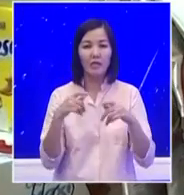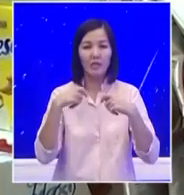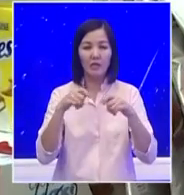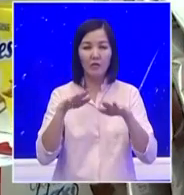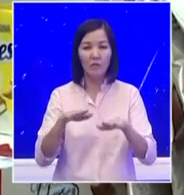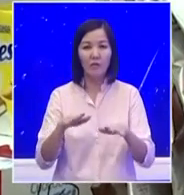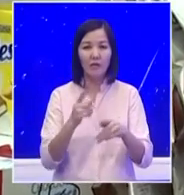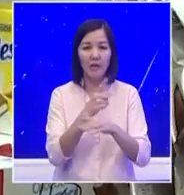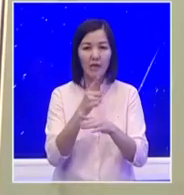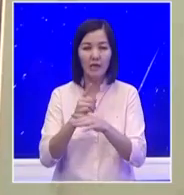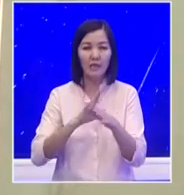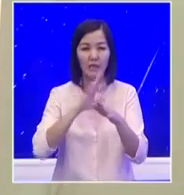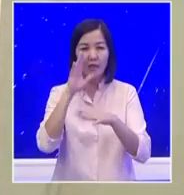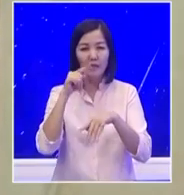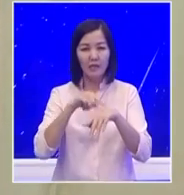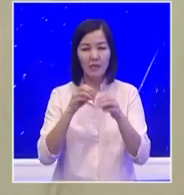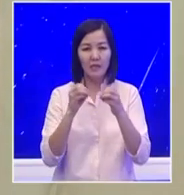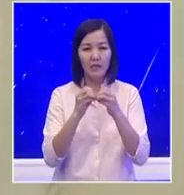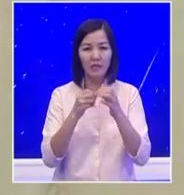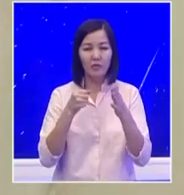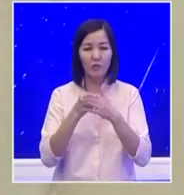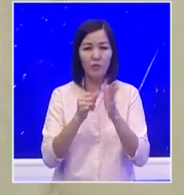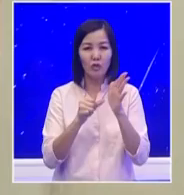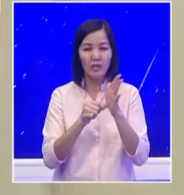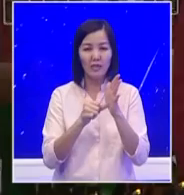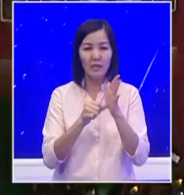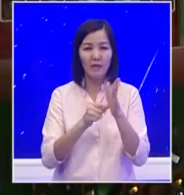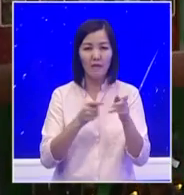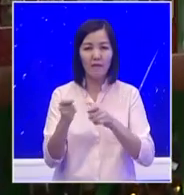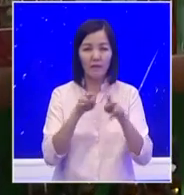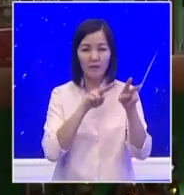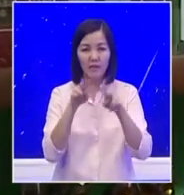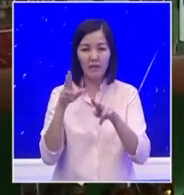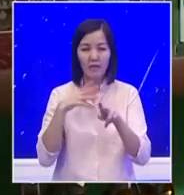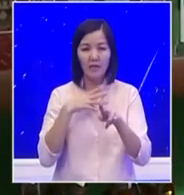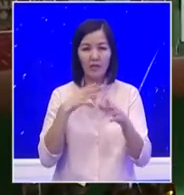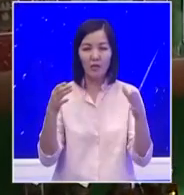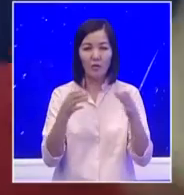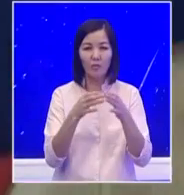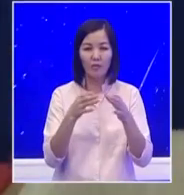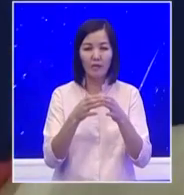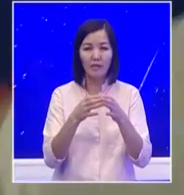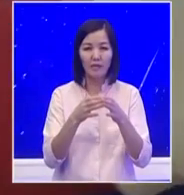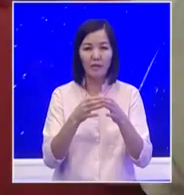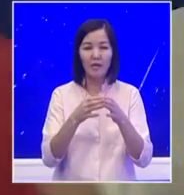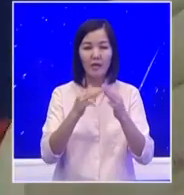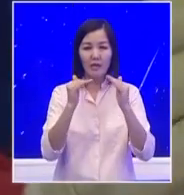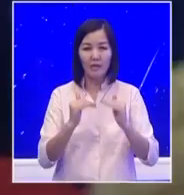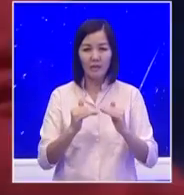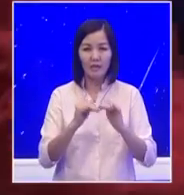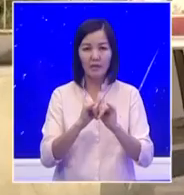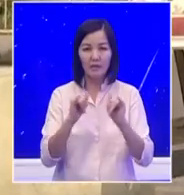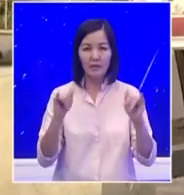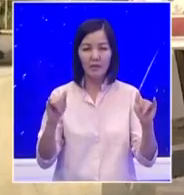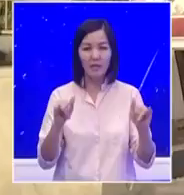Моногорода ограничен с 10 и 18 часами. При этом контролируется властями. Комплекс мер направлен на минимизацию рисков распространения